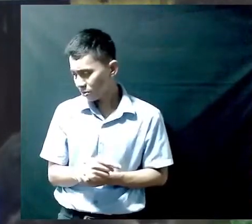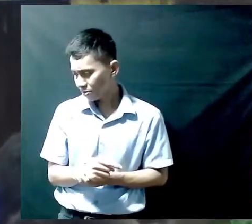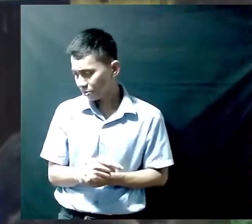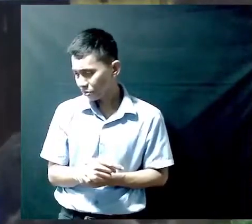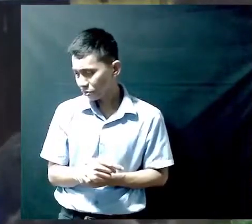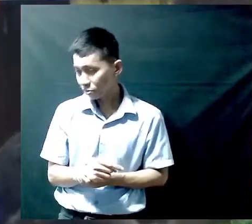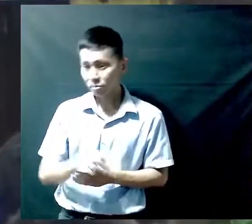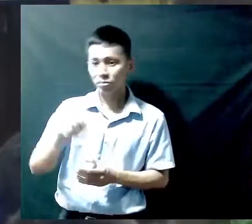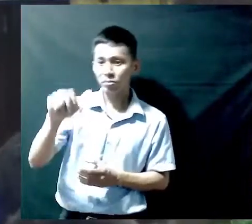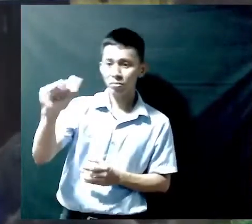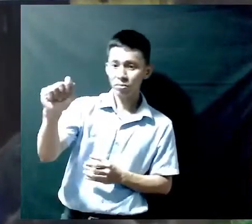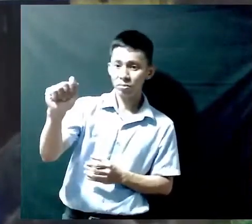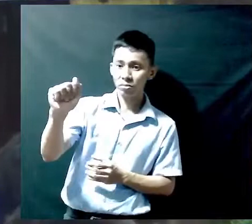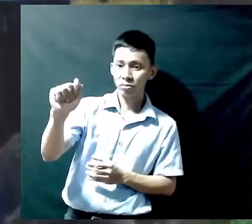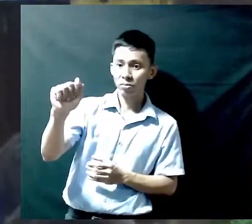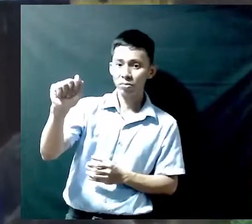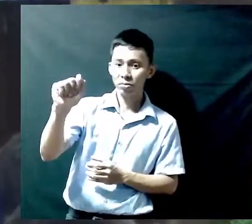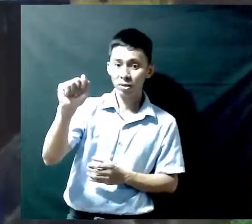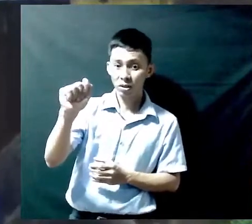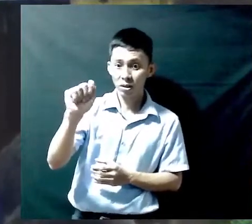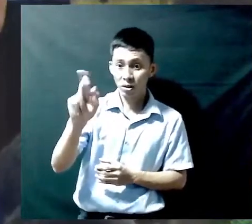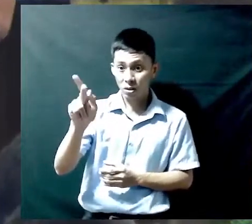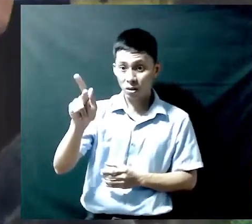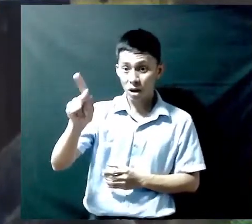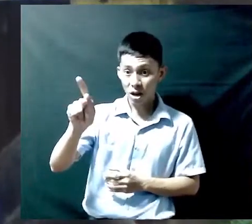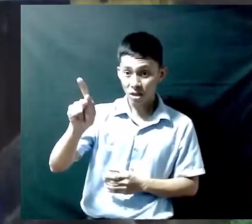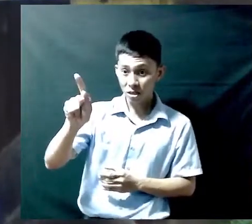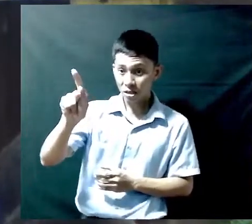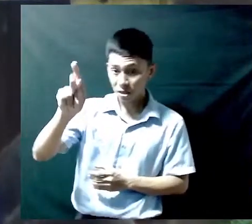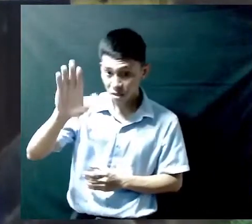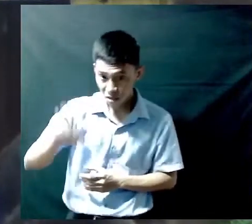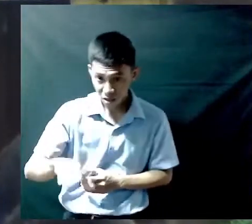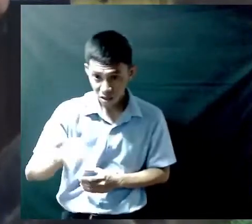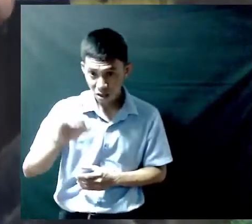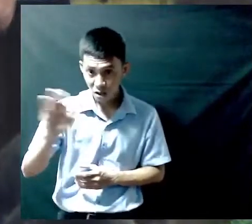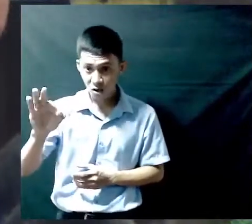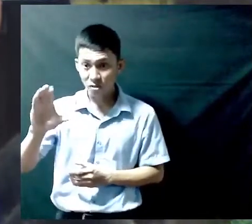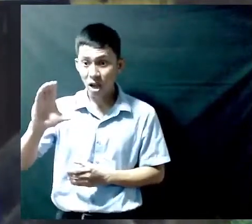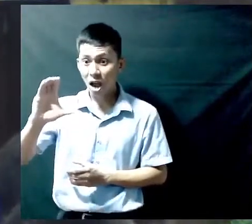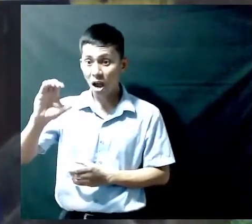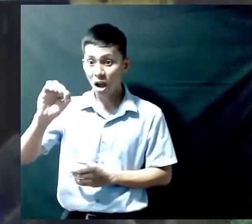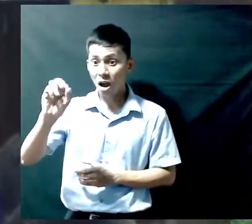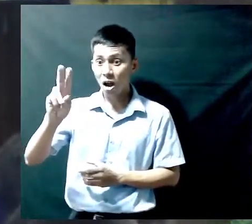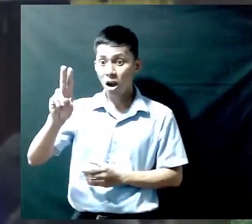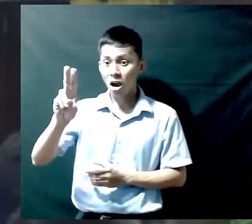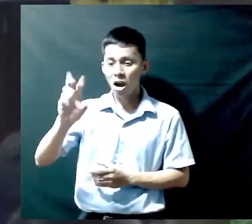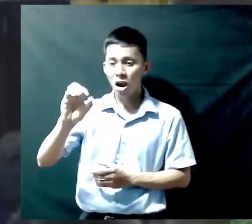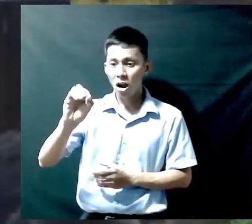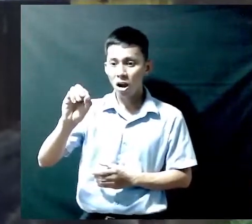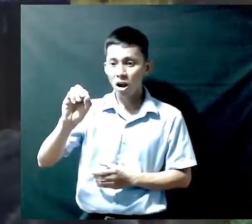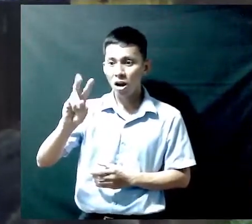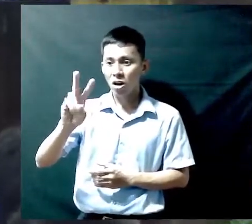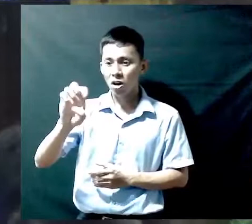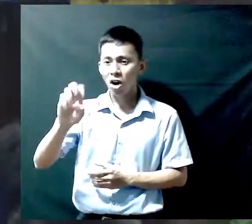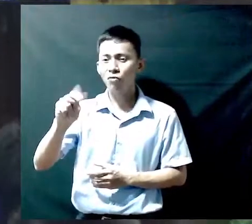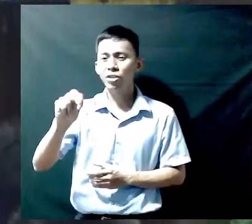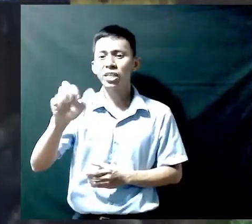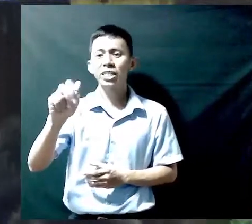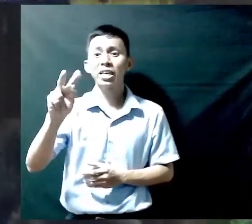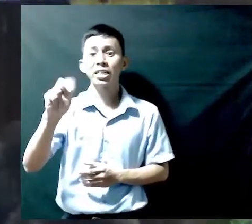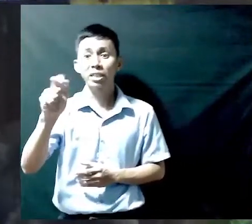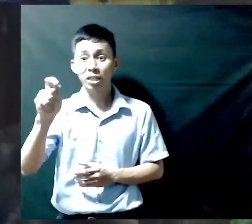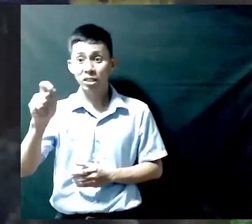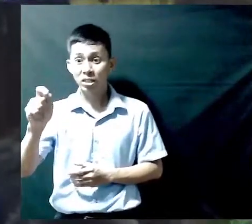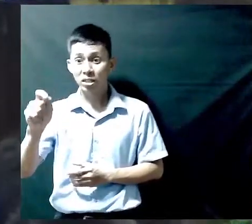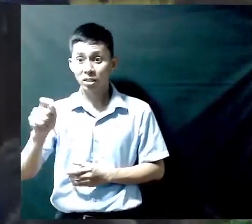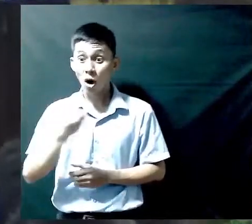the Covenant, ma-rebuke yung mga anak ni Eli, at maibalik po ang status ng Israel na maglingkod sa Panginoon. And he was used